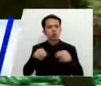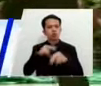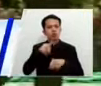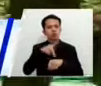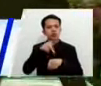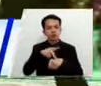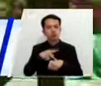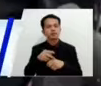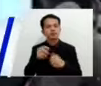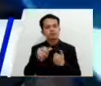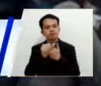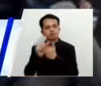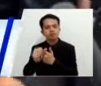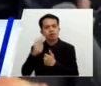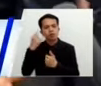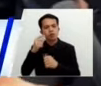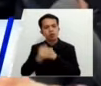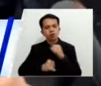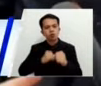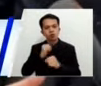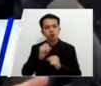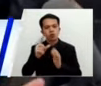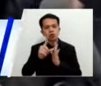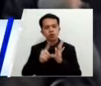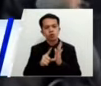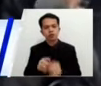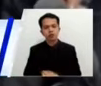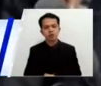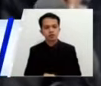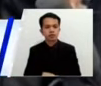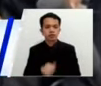sa international law. I didn't specify the details but